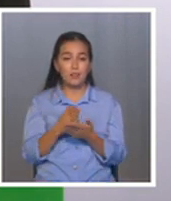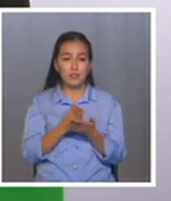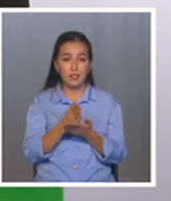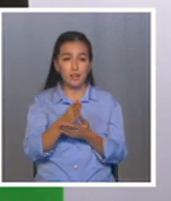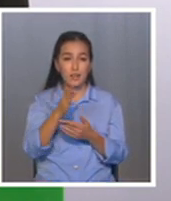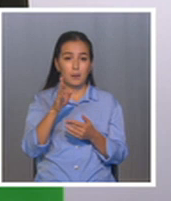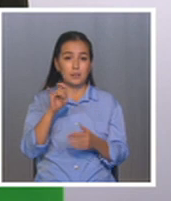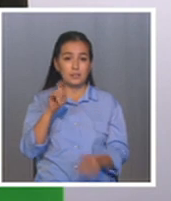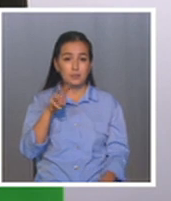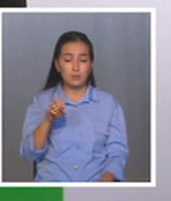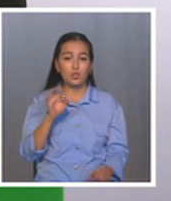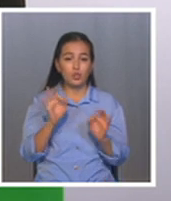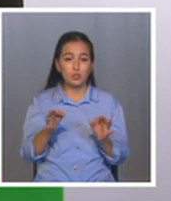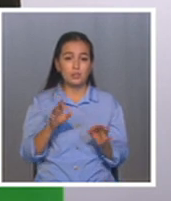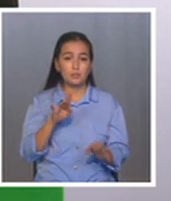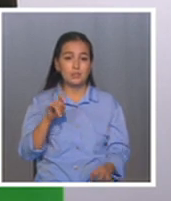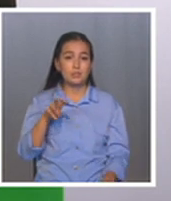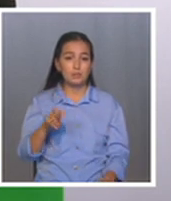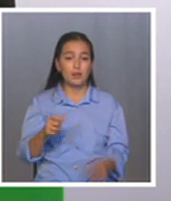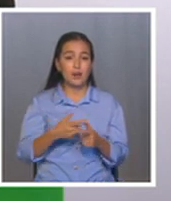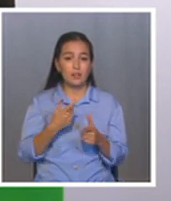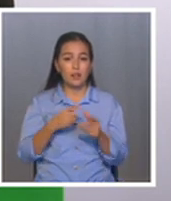дұрыс призма деп аталады.